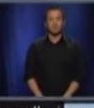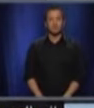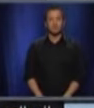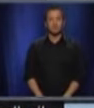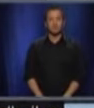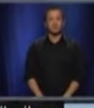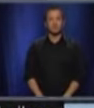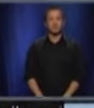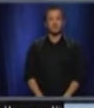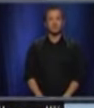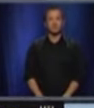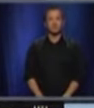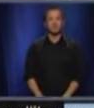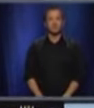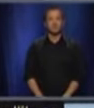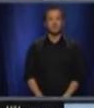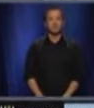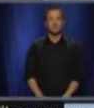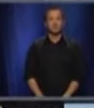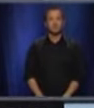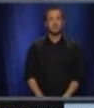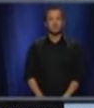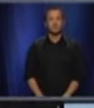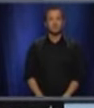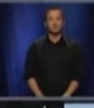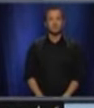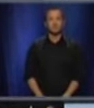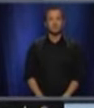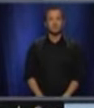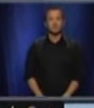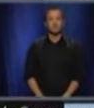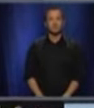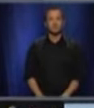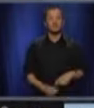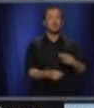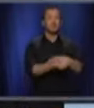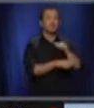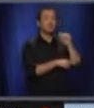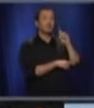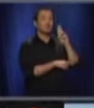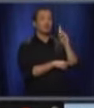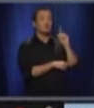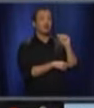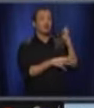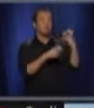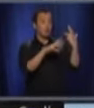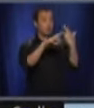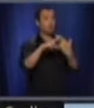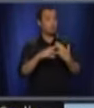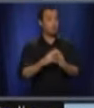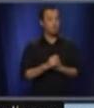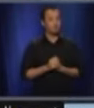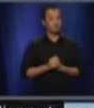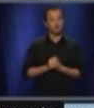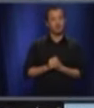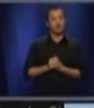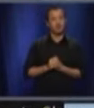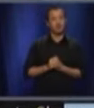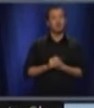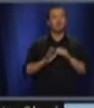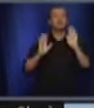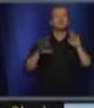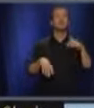OK. Voulez-vous la faire? Oui, je vais me permettre de faire une intervention à la question qui a été posée tantôt, si on était en perte de